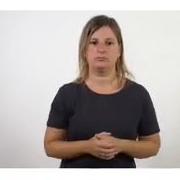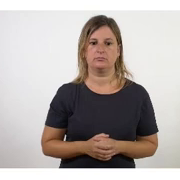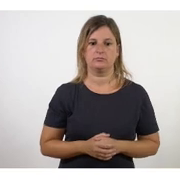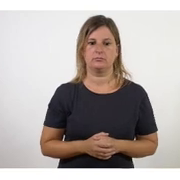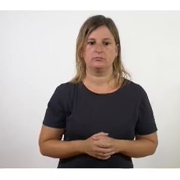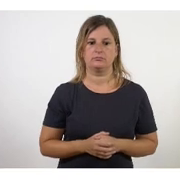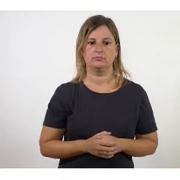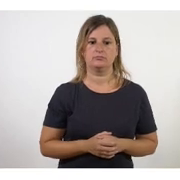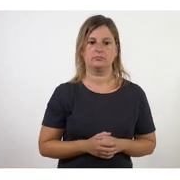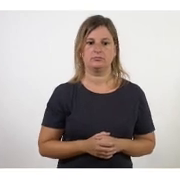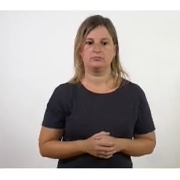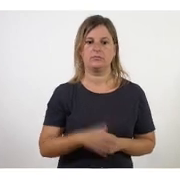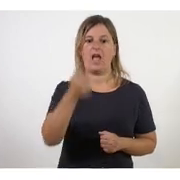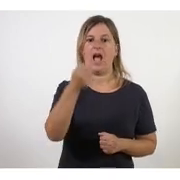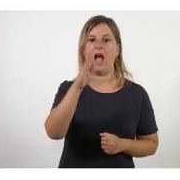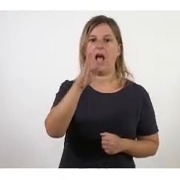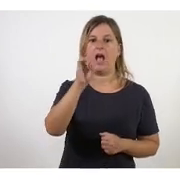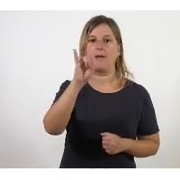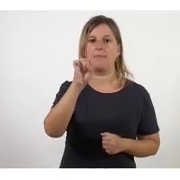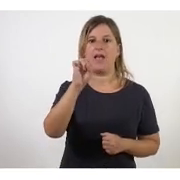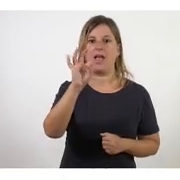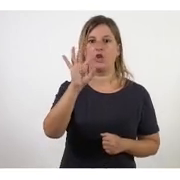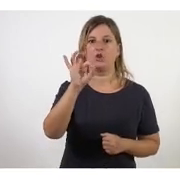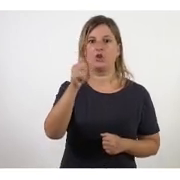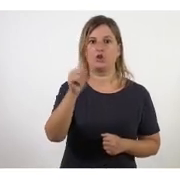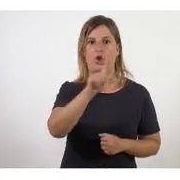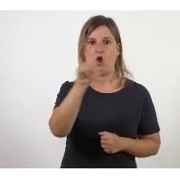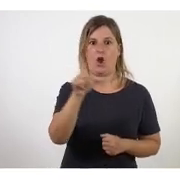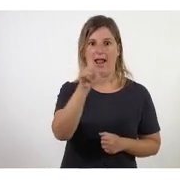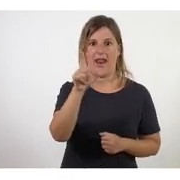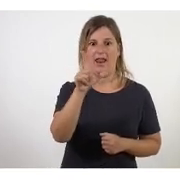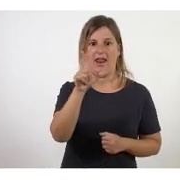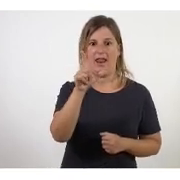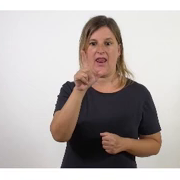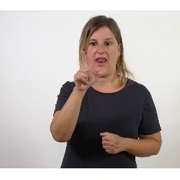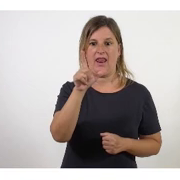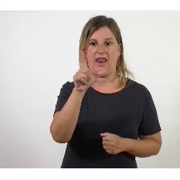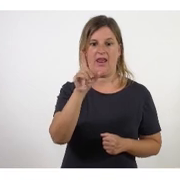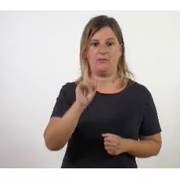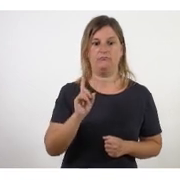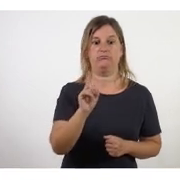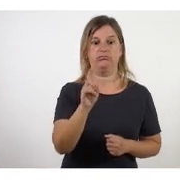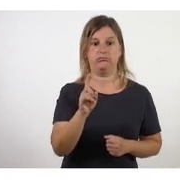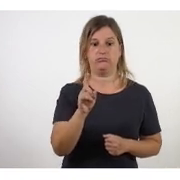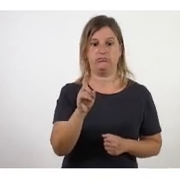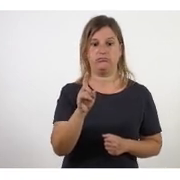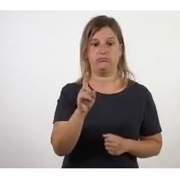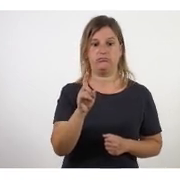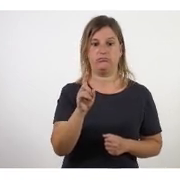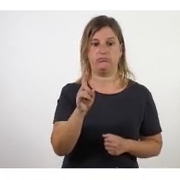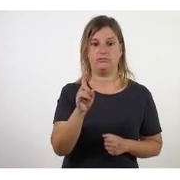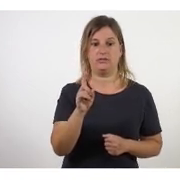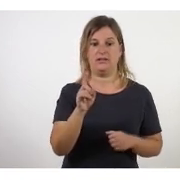Fantàstic. Si li dic apply to all, sí, si li dic apply to all, això no ho hem comentat, però crec que s'entén, si tens botó cancel·lar a